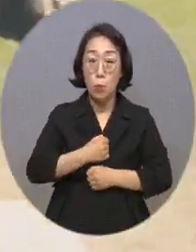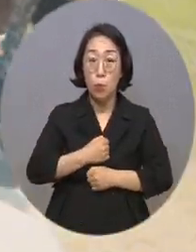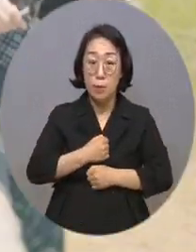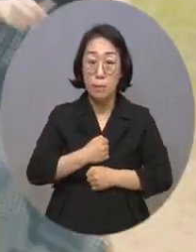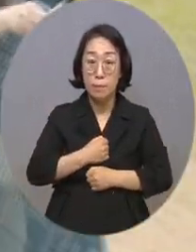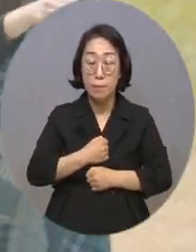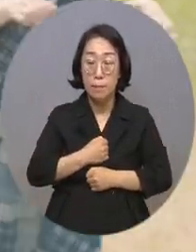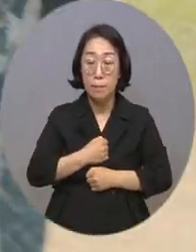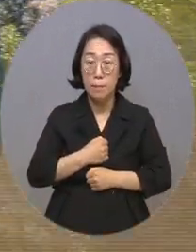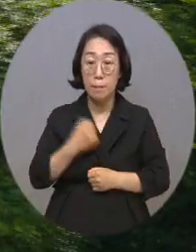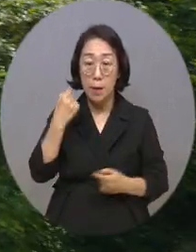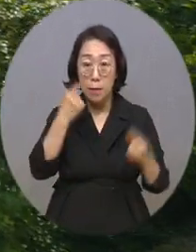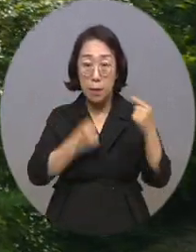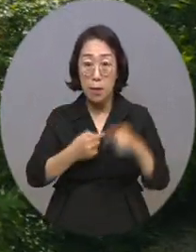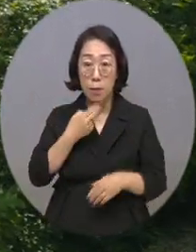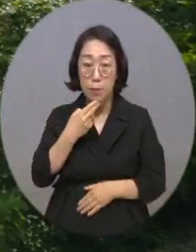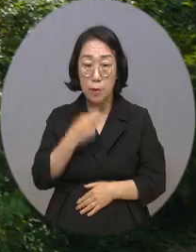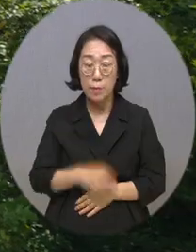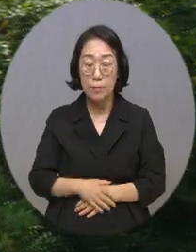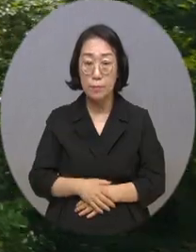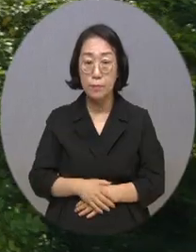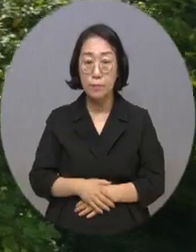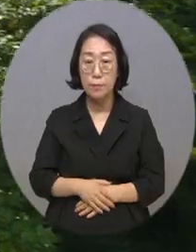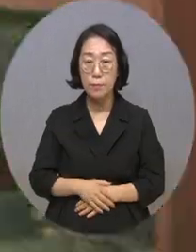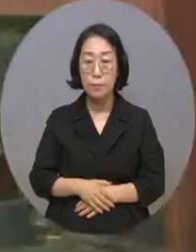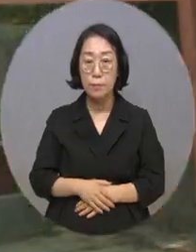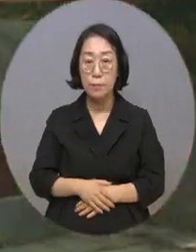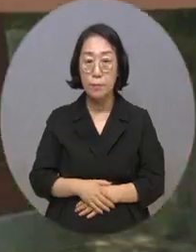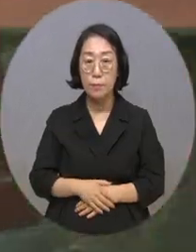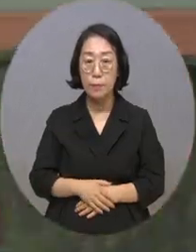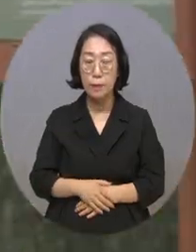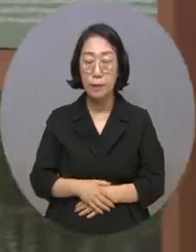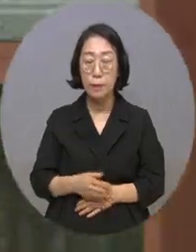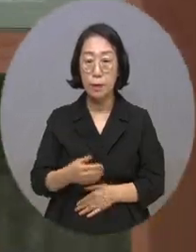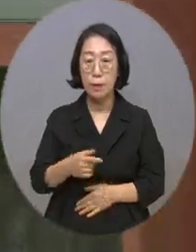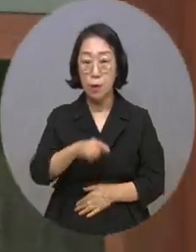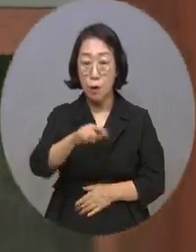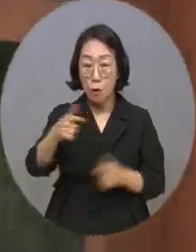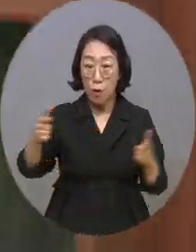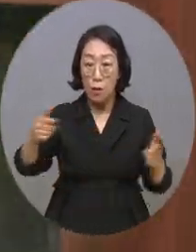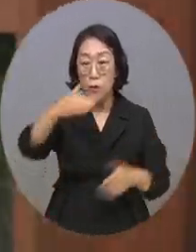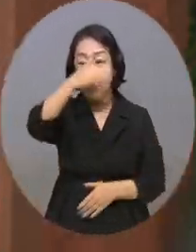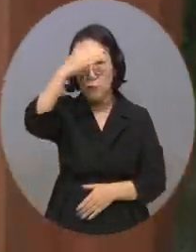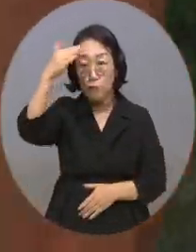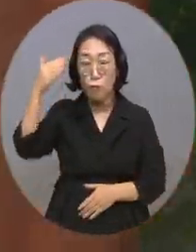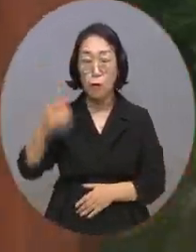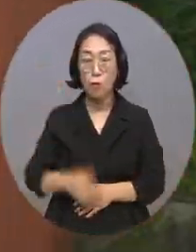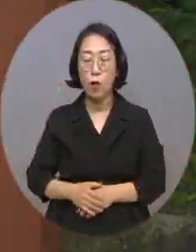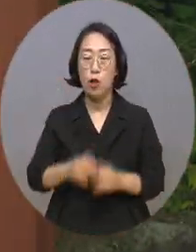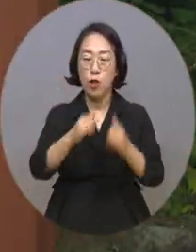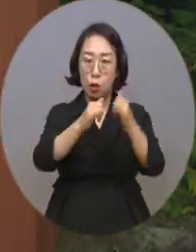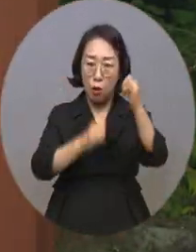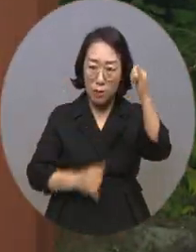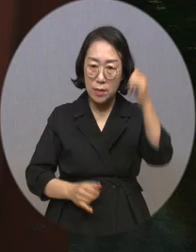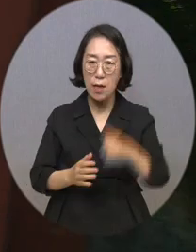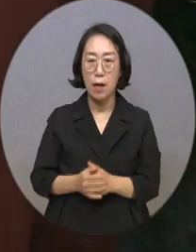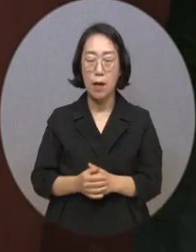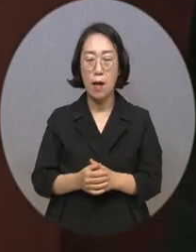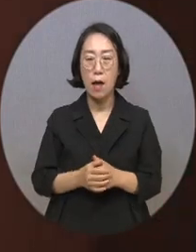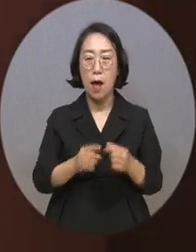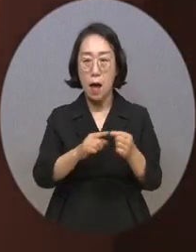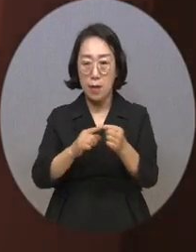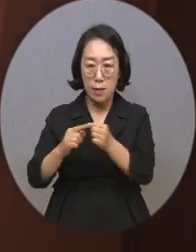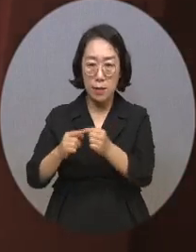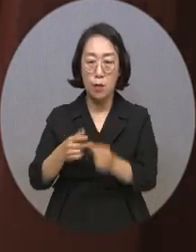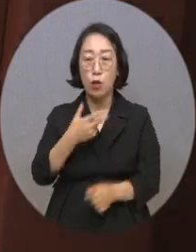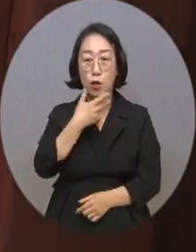조심하세요. 다치면 안 됩니다. 다치면. 남해 가는포 이충무공 유적 보시면. 봐봐, 역사 공부되고 한글 공부되고 영어 공부까지